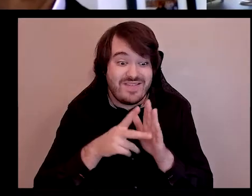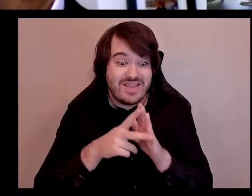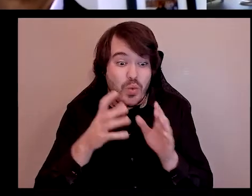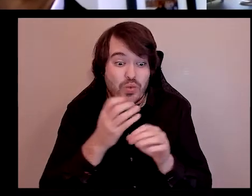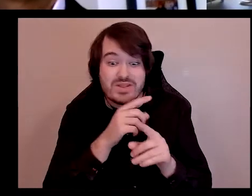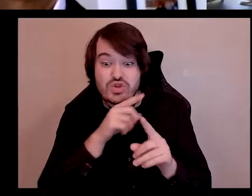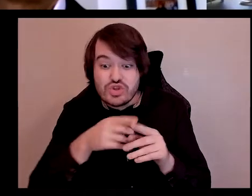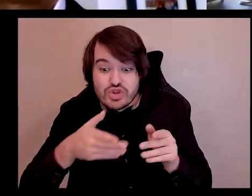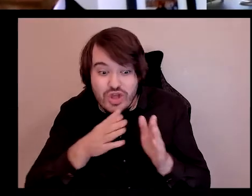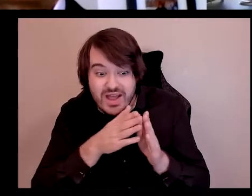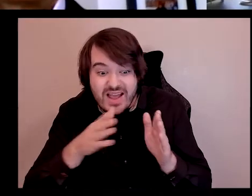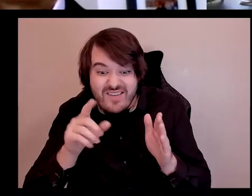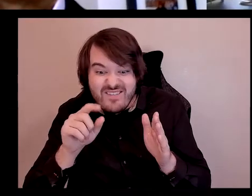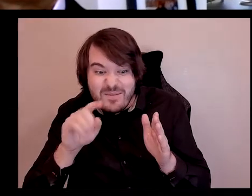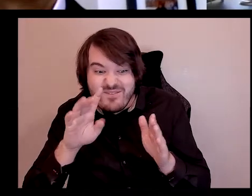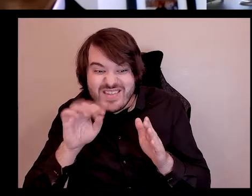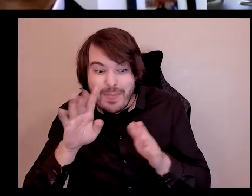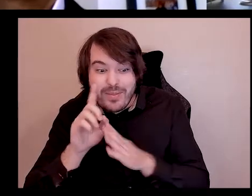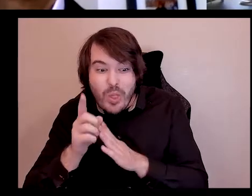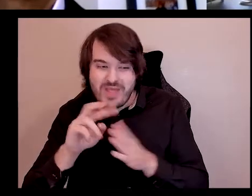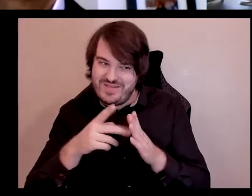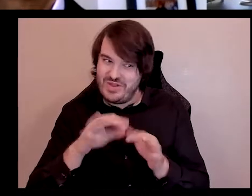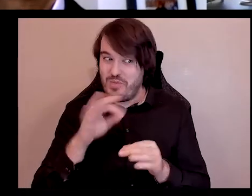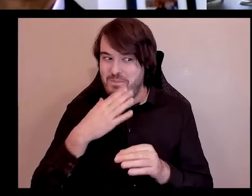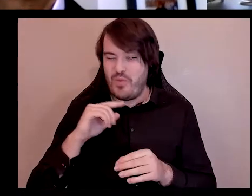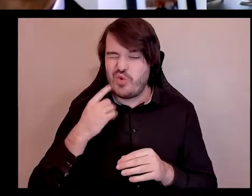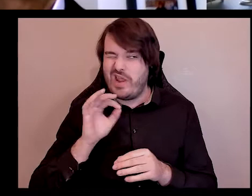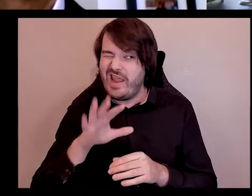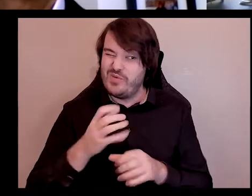puis je pense que c'est important de le savoir. Alors tous ceux qui se rendent avec nous là, jusqu'à